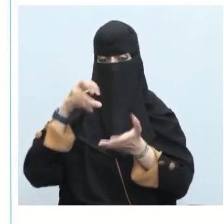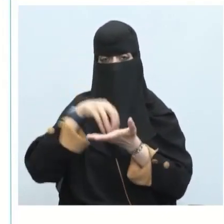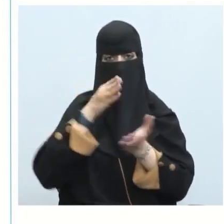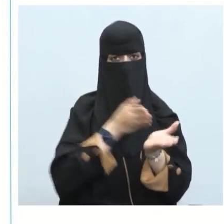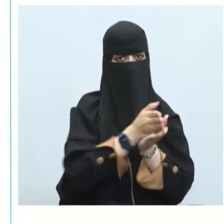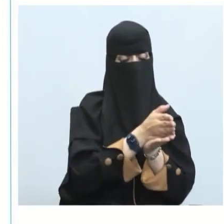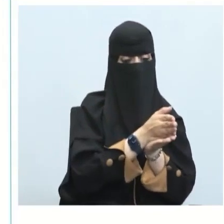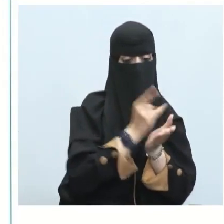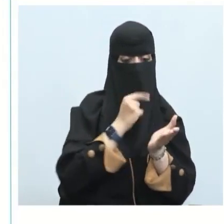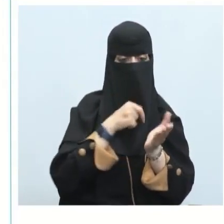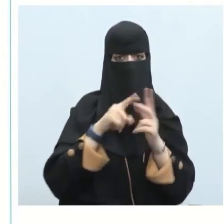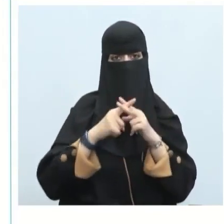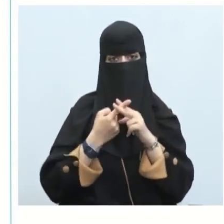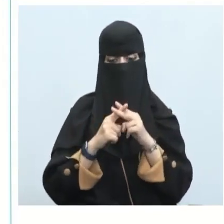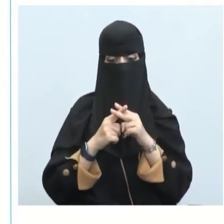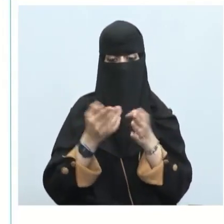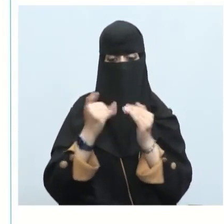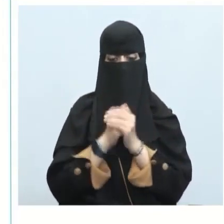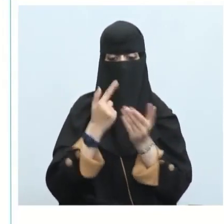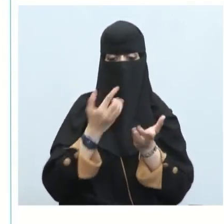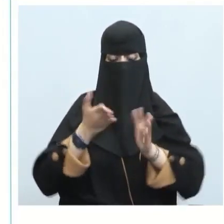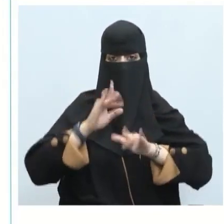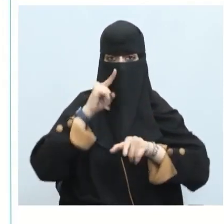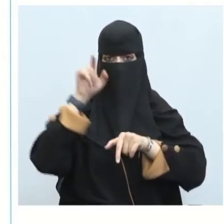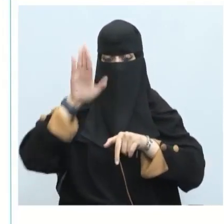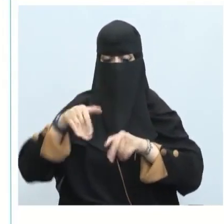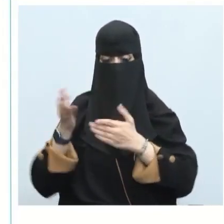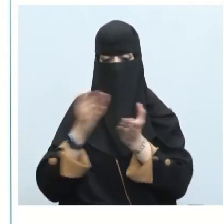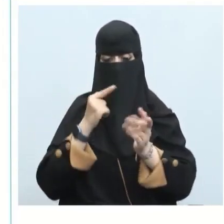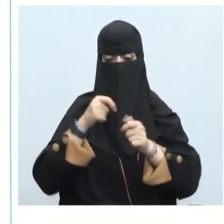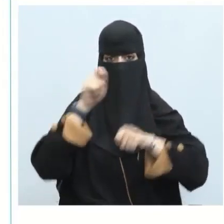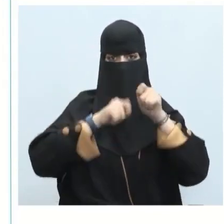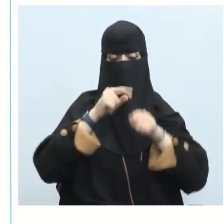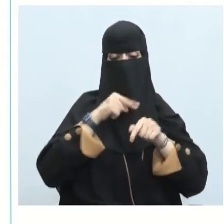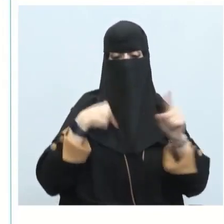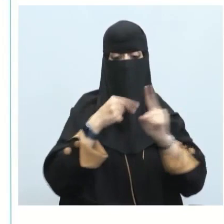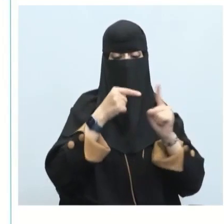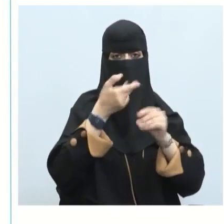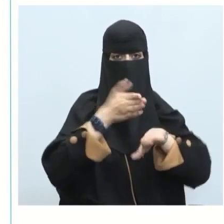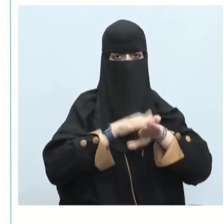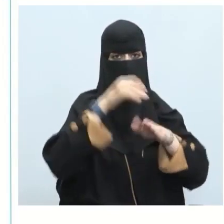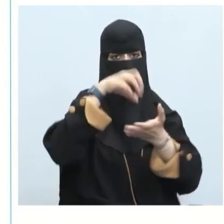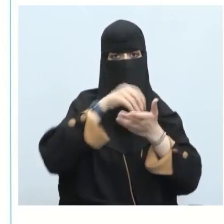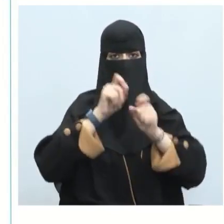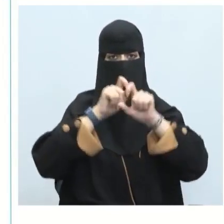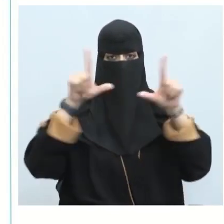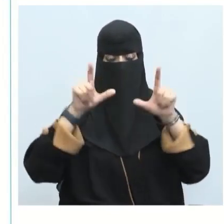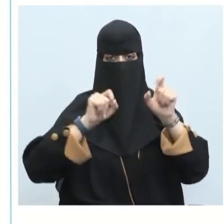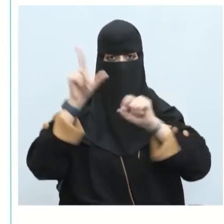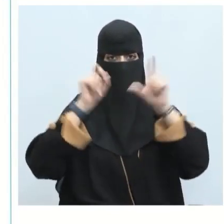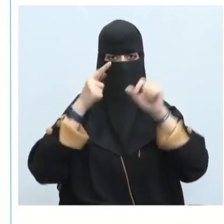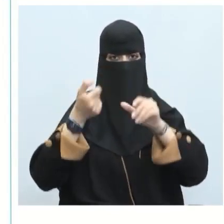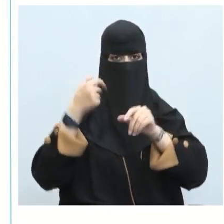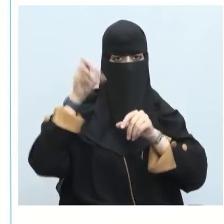مجال الصناعه بالاضافه انها تدل المستهلكين المستهدفين على الموقع الالكتروني